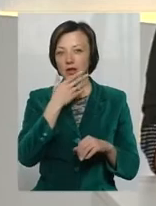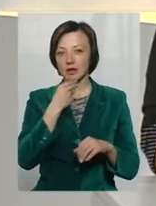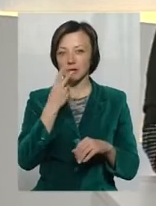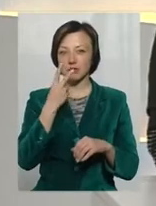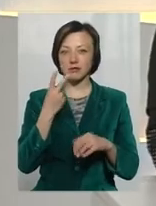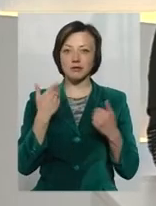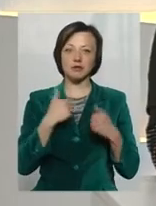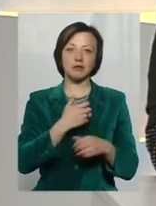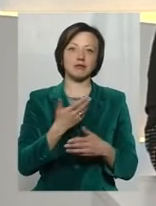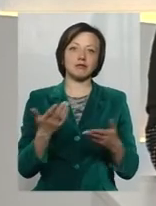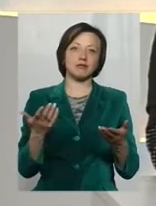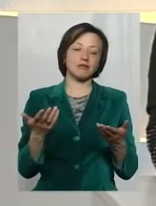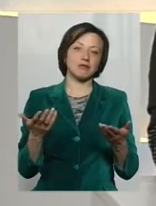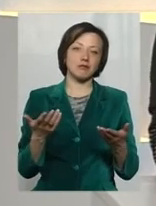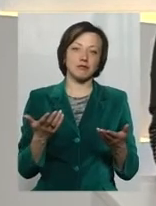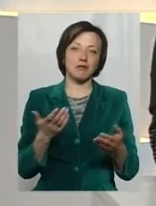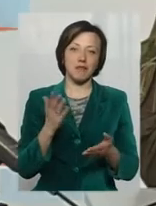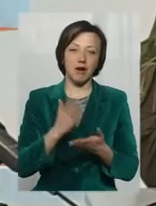що мотивована. Тобто, вас